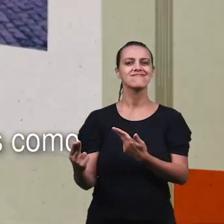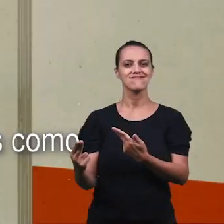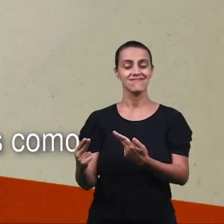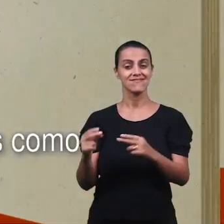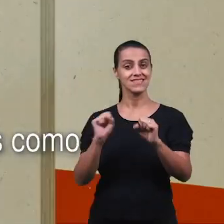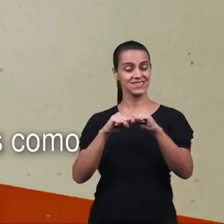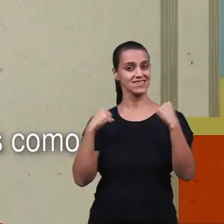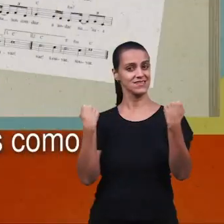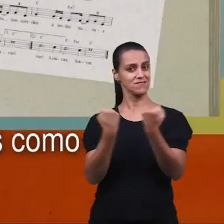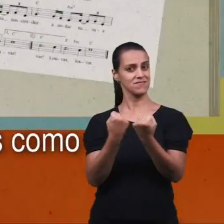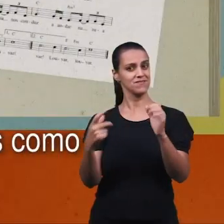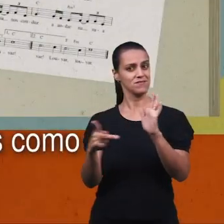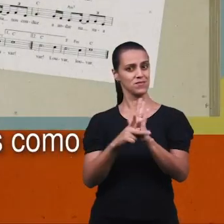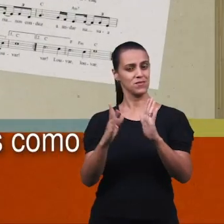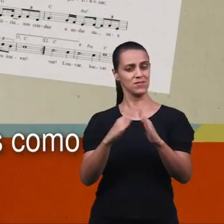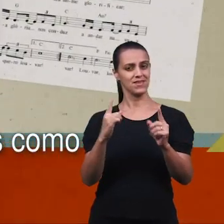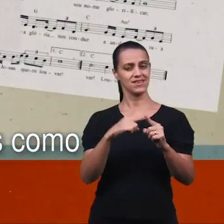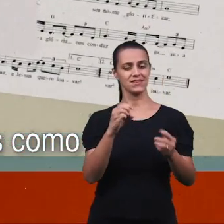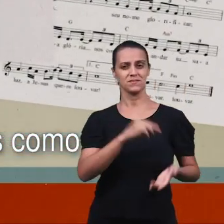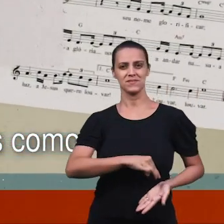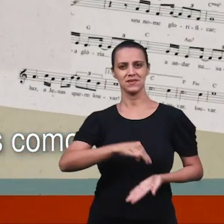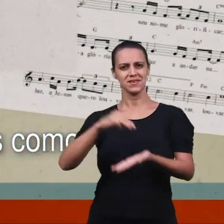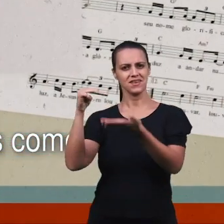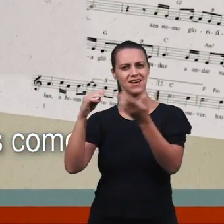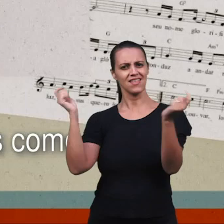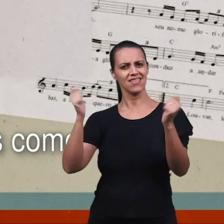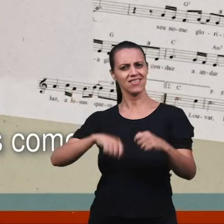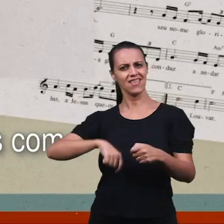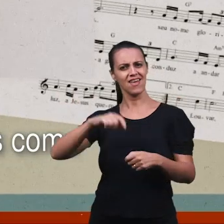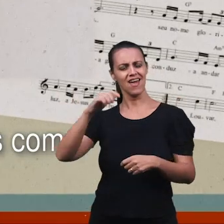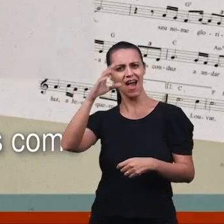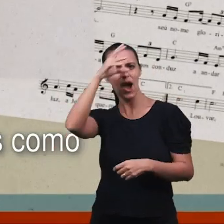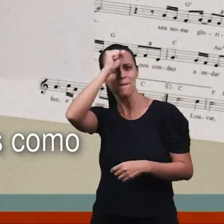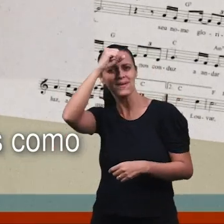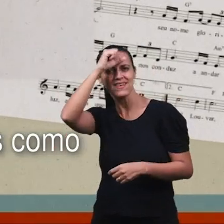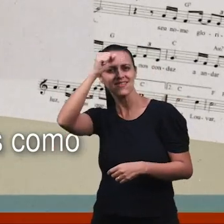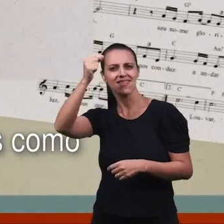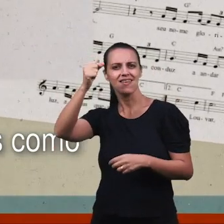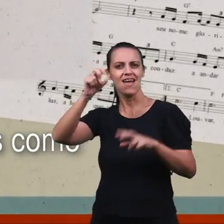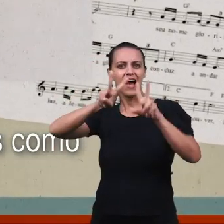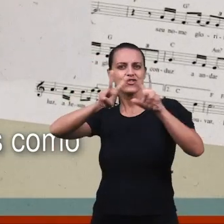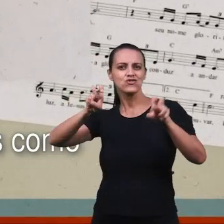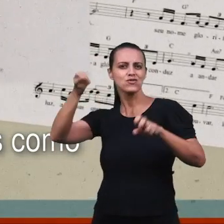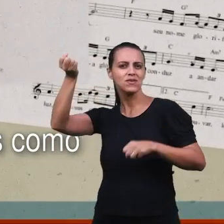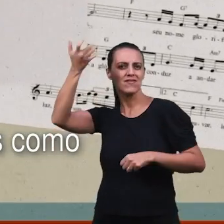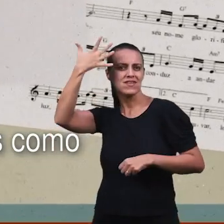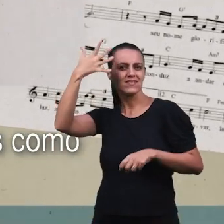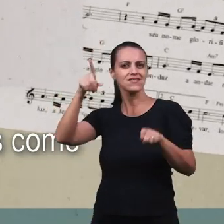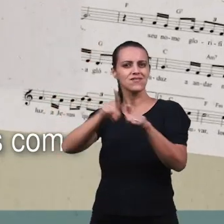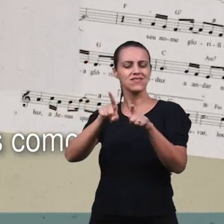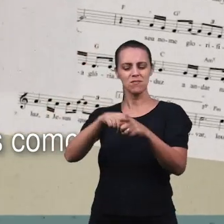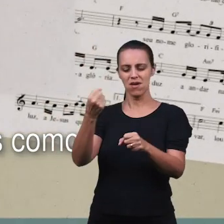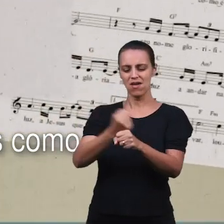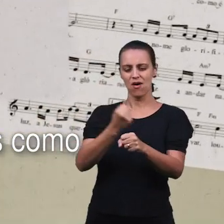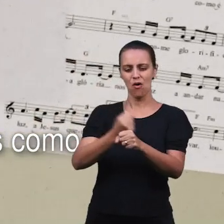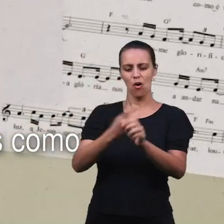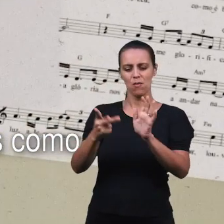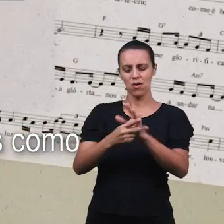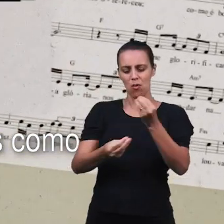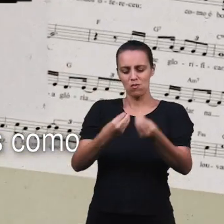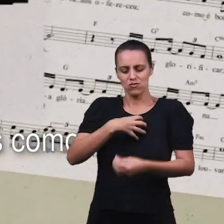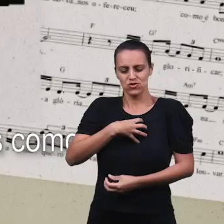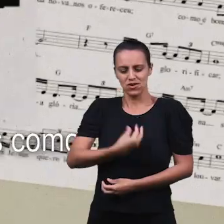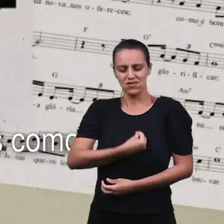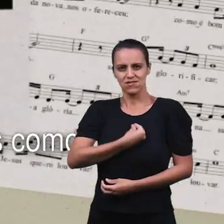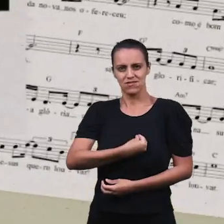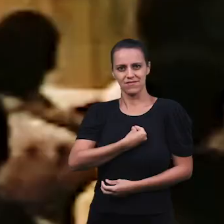famille à se rendre au Seigneur. Dans le séminaire de l'église chrétienne Maranatha, il a pu apprendre des matières comme la révélation et